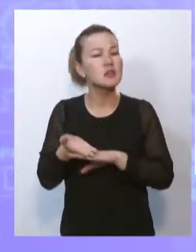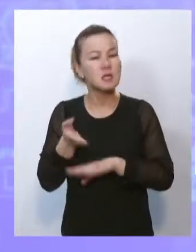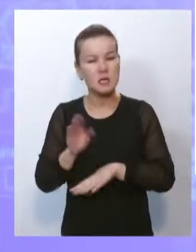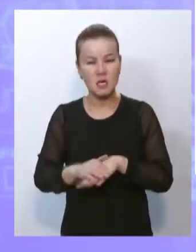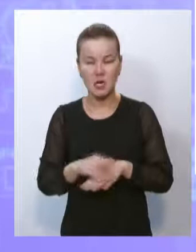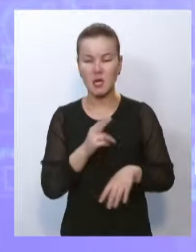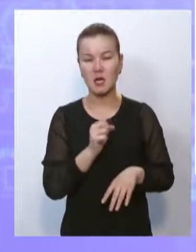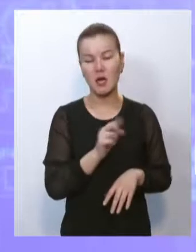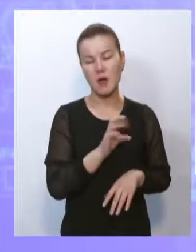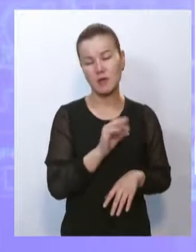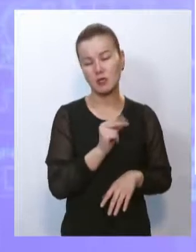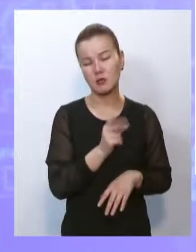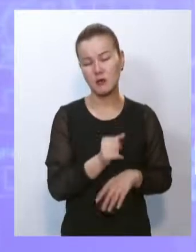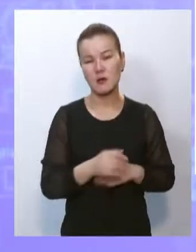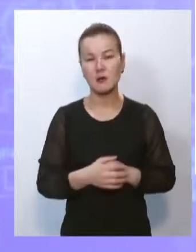кабачка